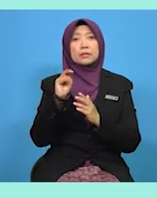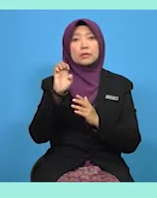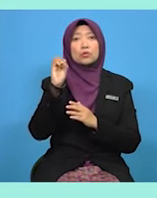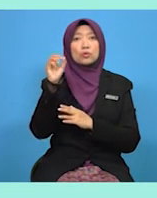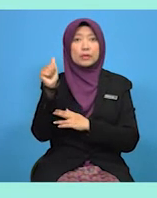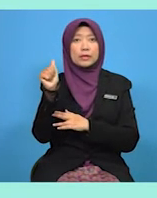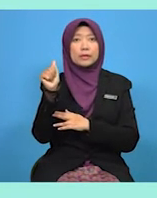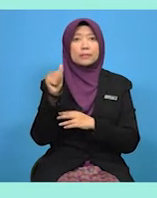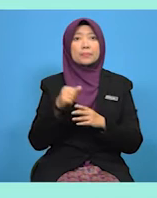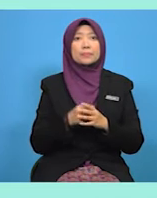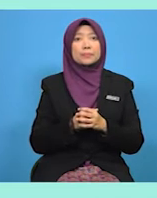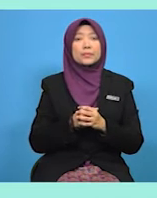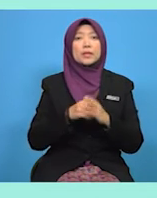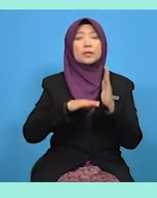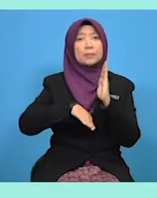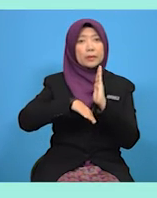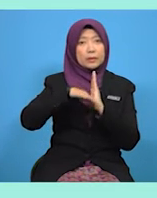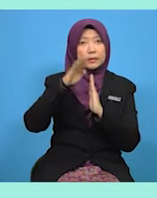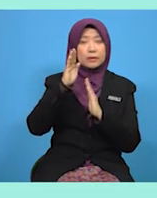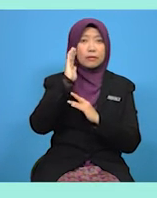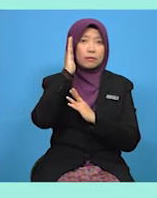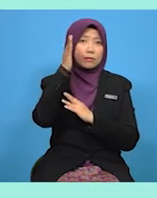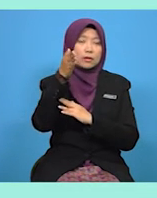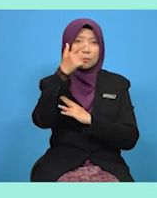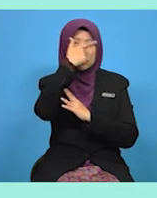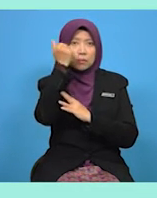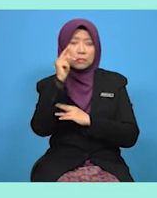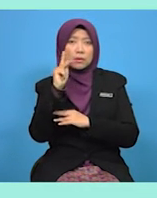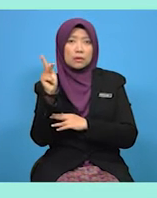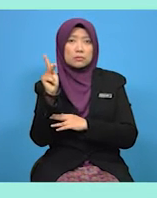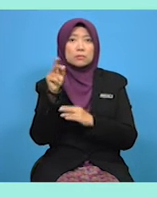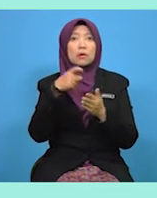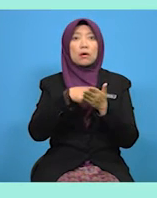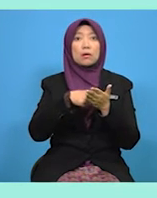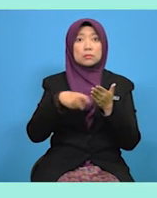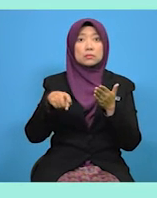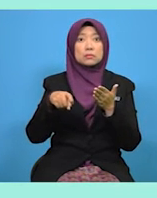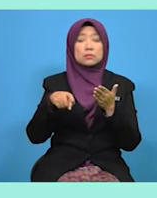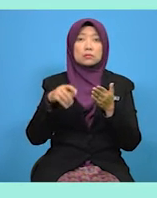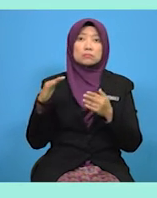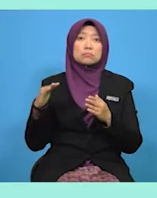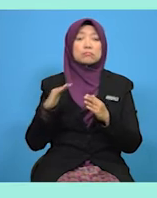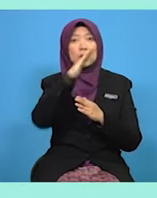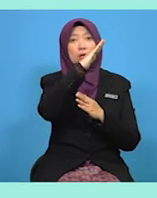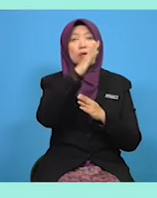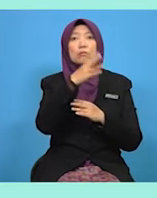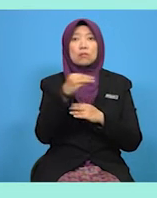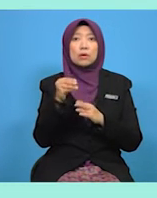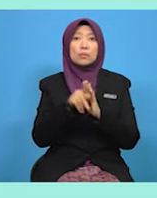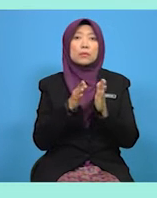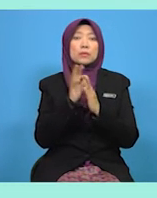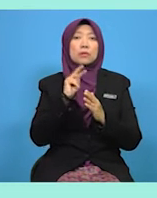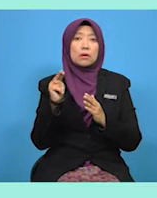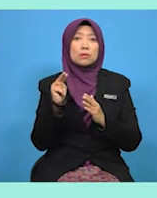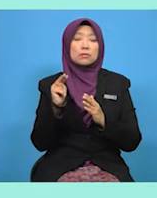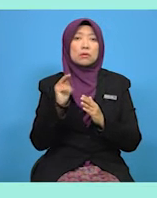E0A. Lebihan ini akan menyebabkan harga cenderung naik dan